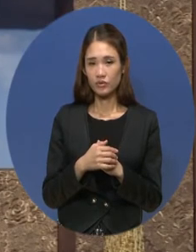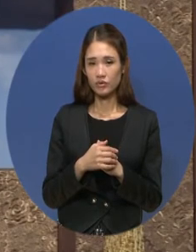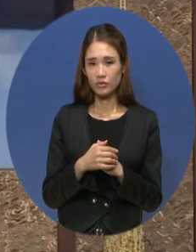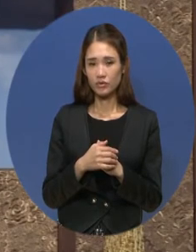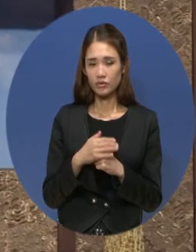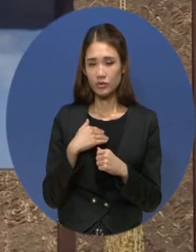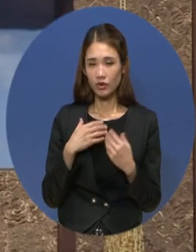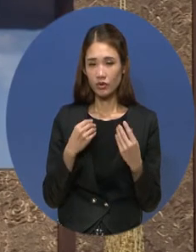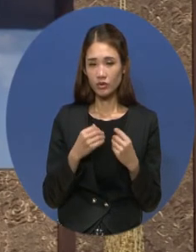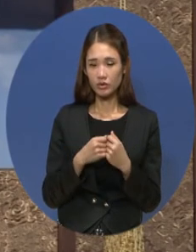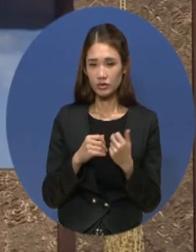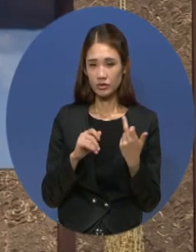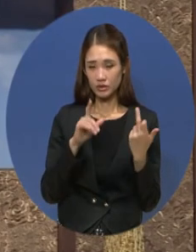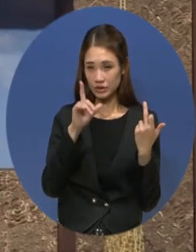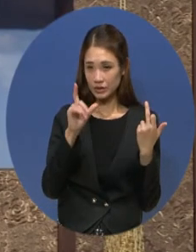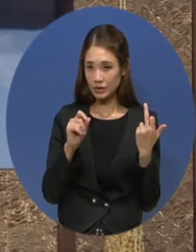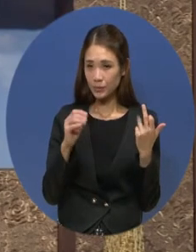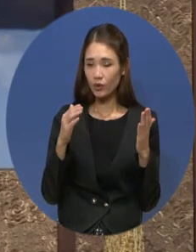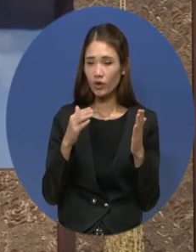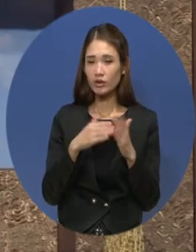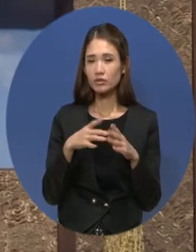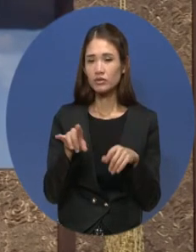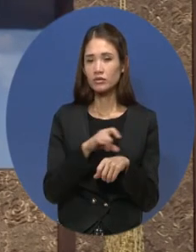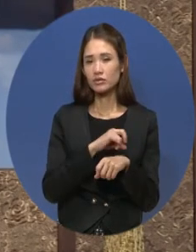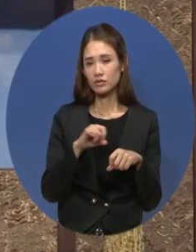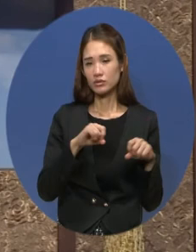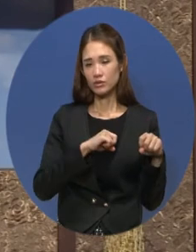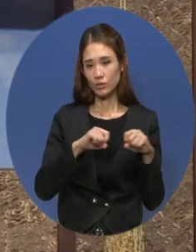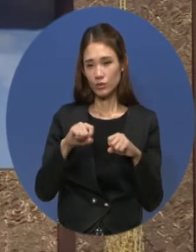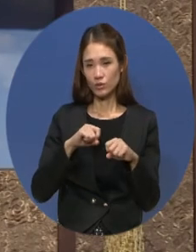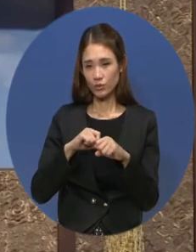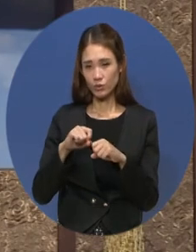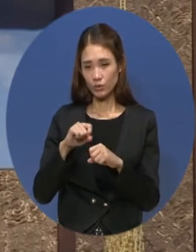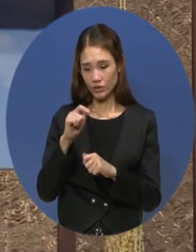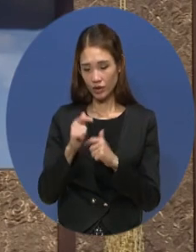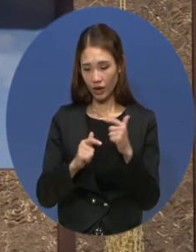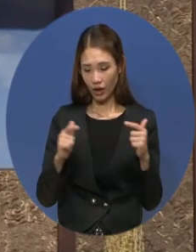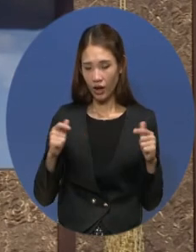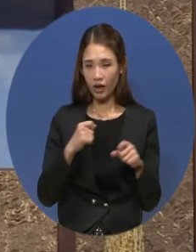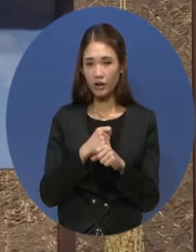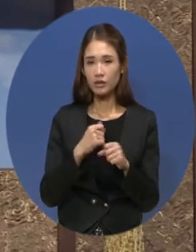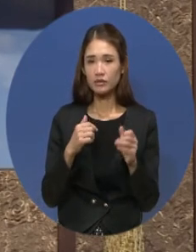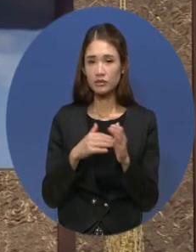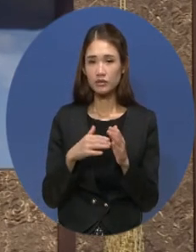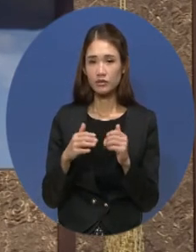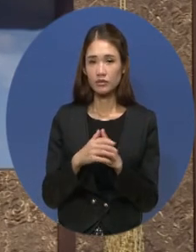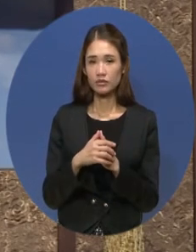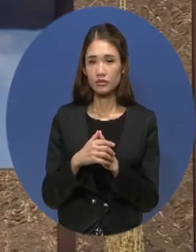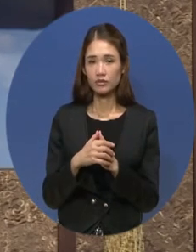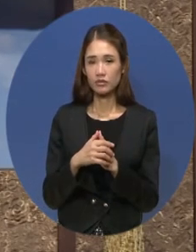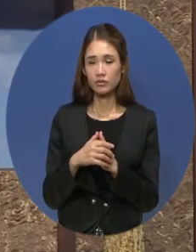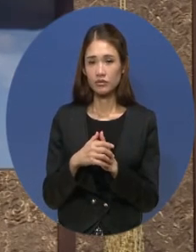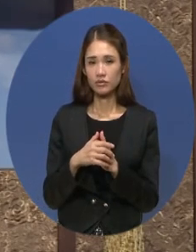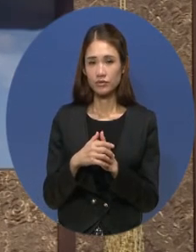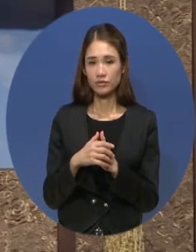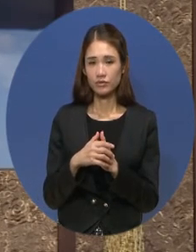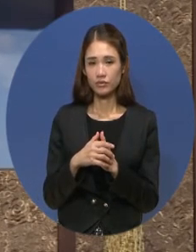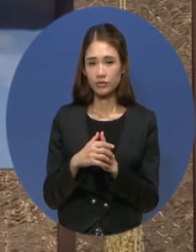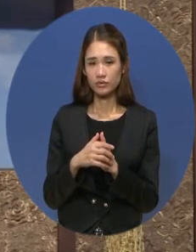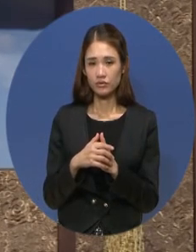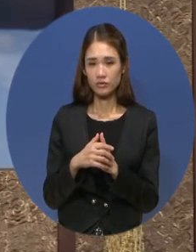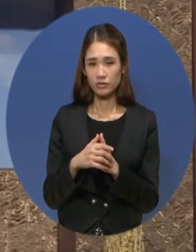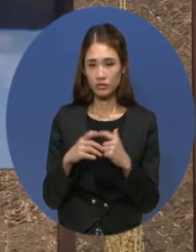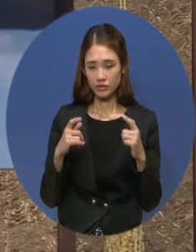같은 경우에는 어 12월달 까지 특별 활동을 다양하게 했습니다 4 다양하게 한 것이